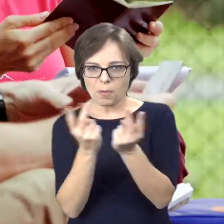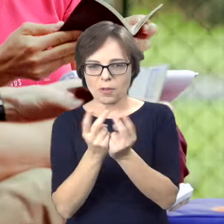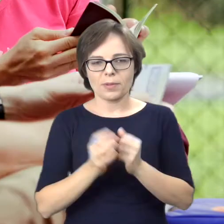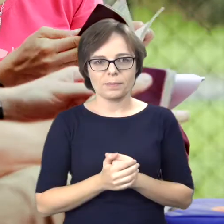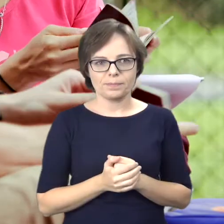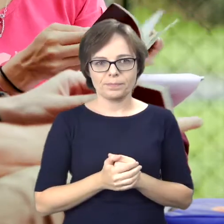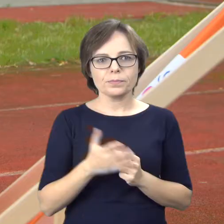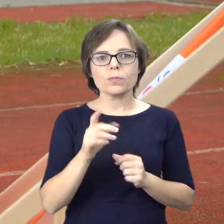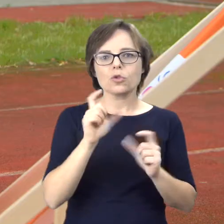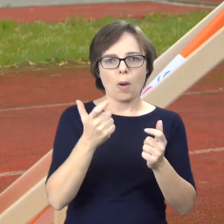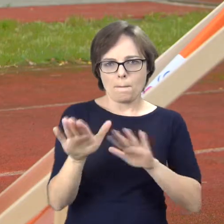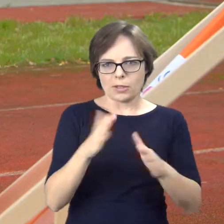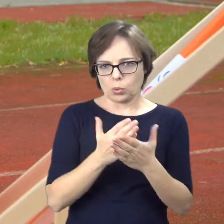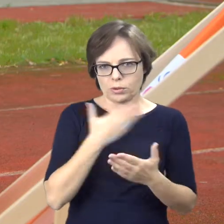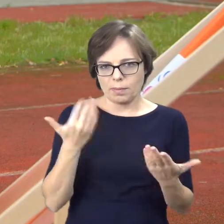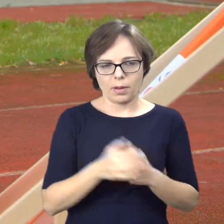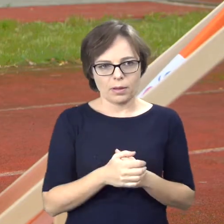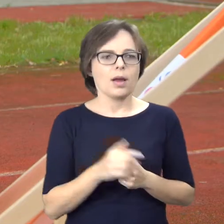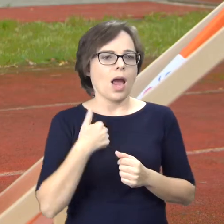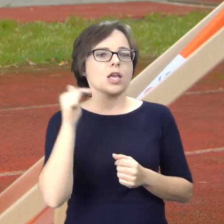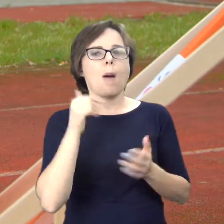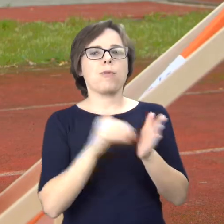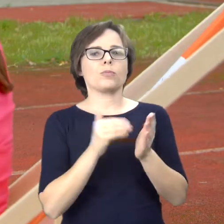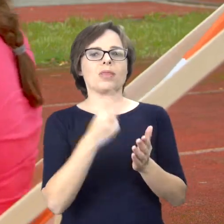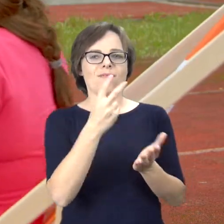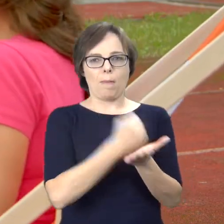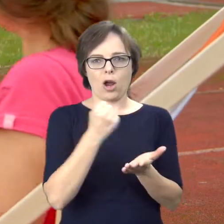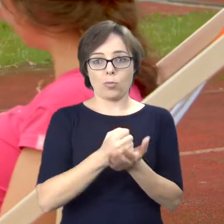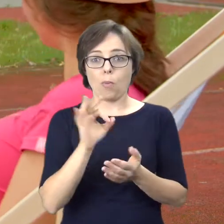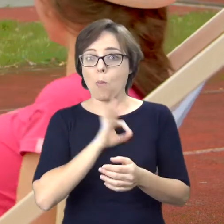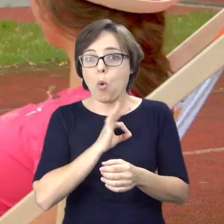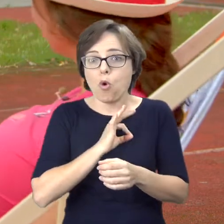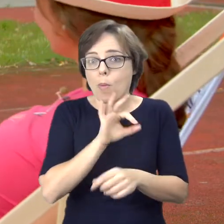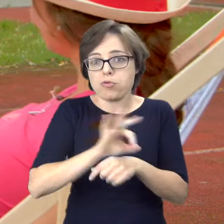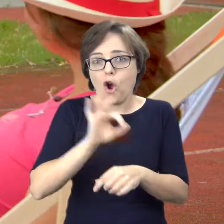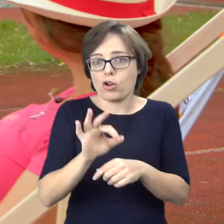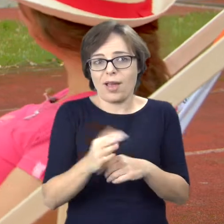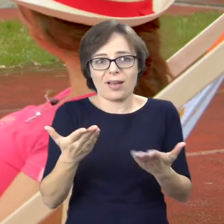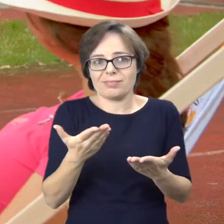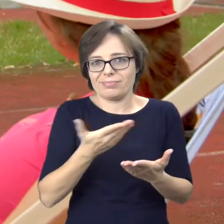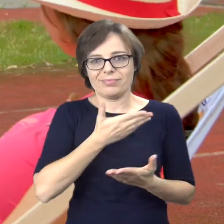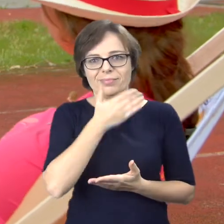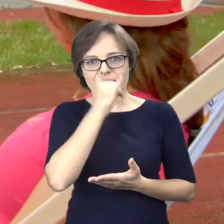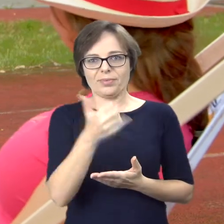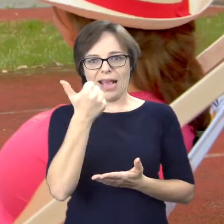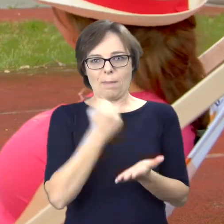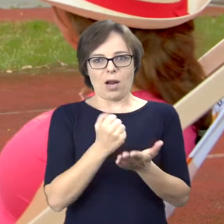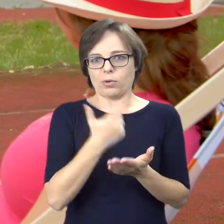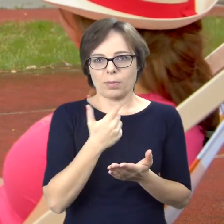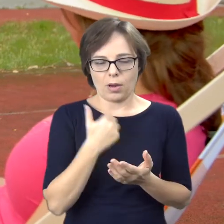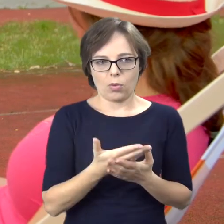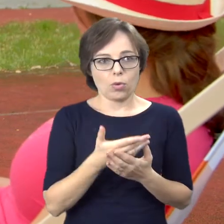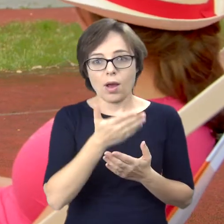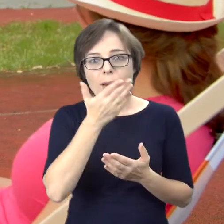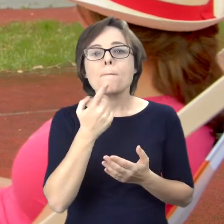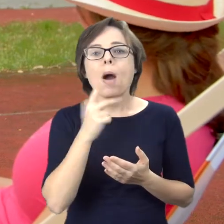generalnie rzecz biorąc nie ma tutaj miejsca. Musiałem podróżować w ogóle na dwóch paszportach, bo na jednym bym nie dał rady z tym projektem, dlatego dostałem specjalną zgodę, bo to jest mało kto o tym wie, że można